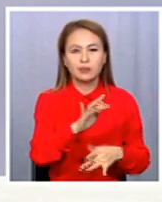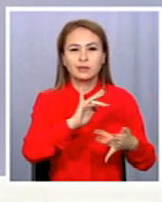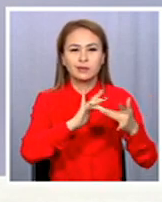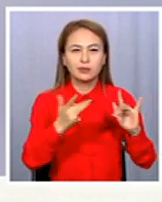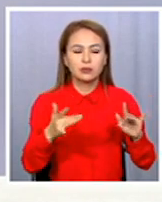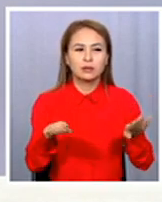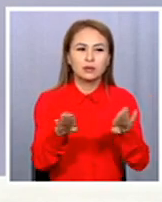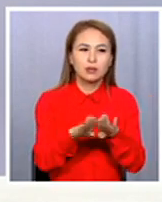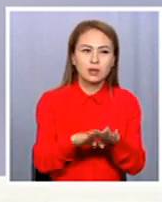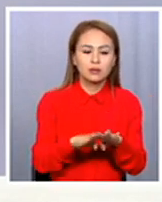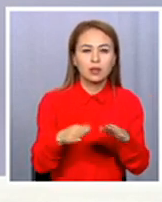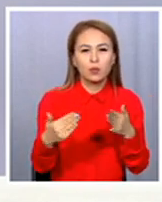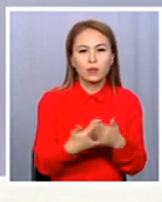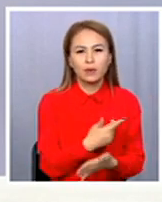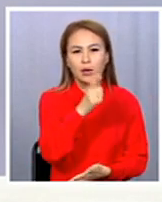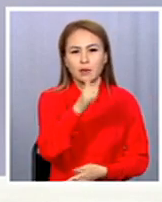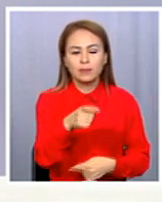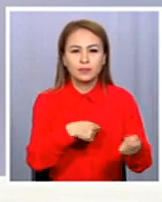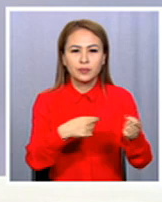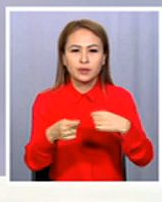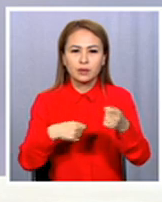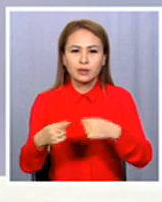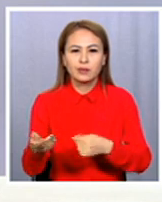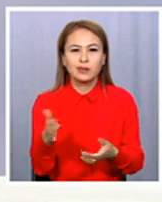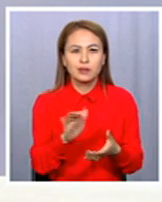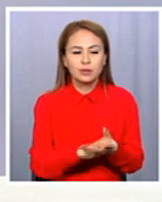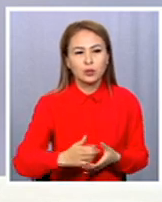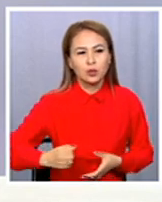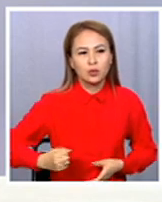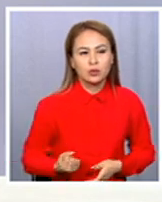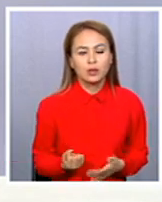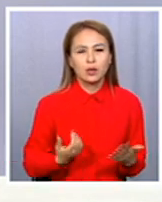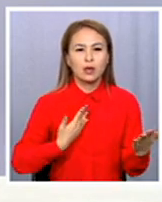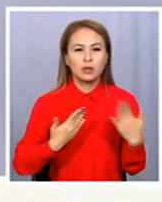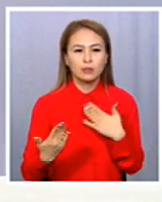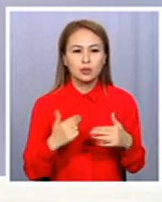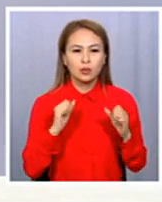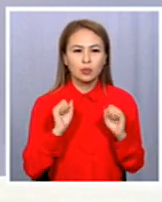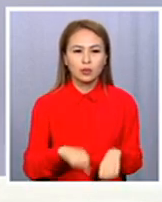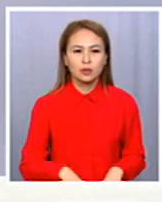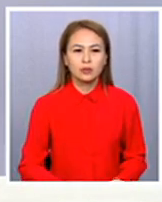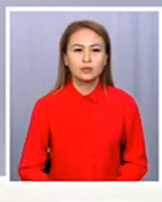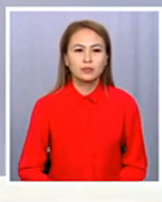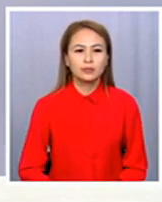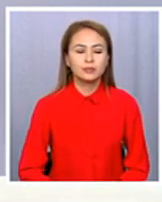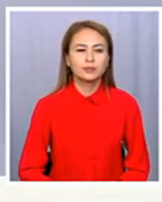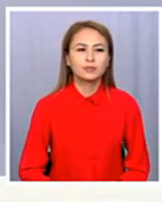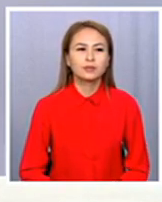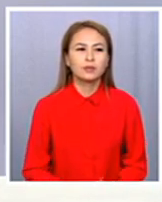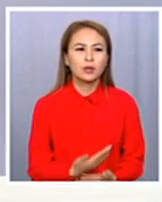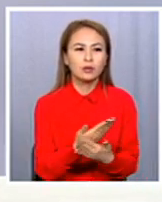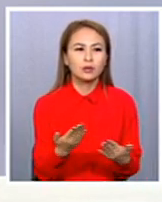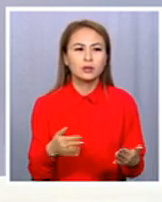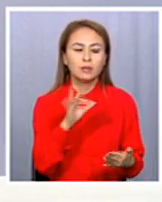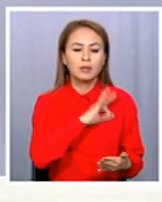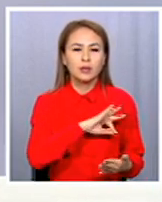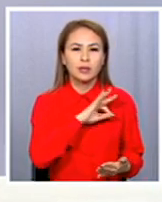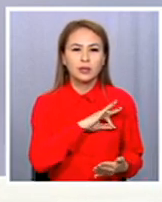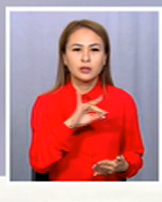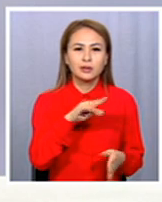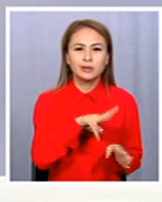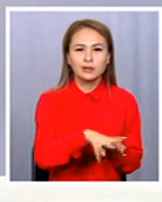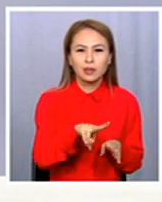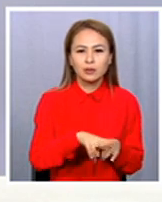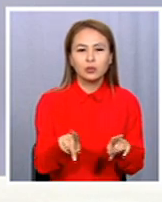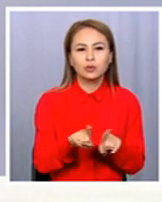желілерде жаңа адамдармен танысып, достық қарым-қатынас орнатуға болатынын да білеміз. Алайда оның пайдалы жағы мен зияны